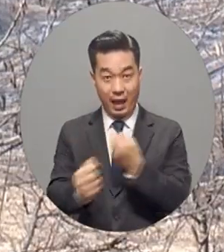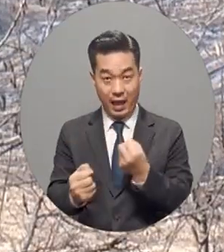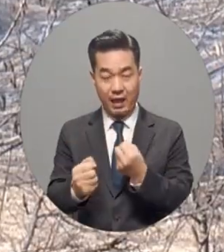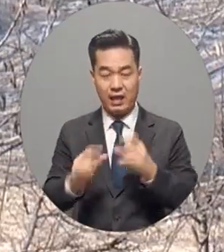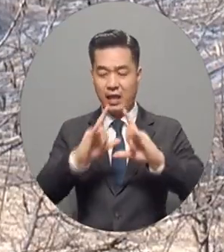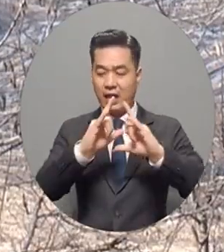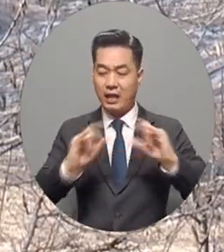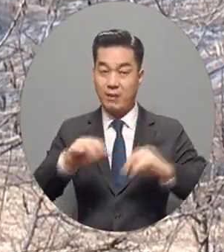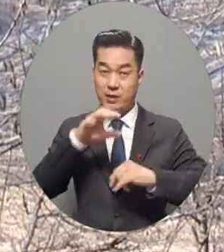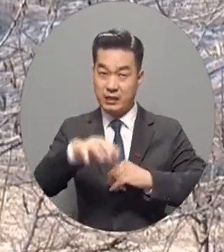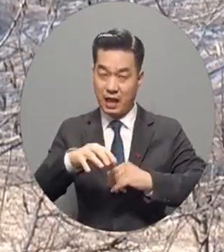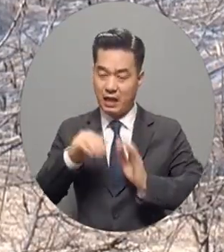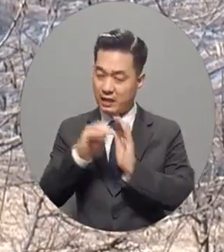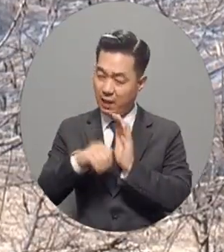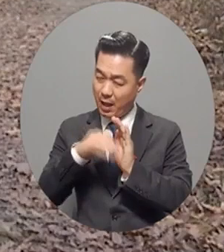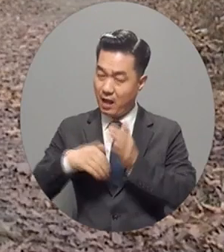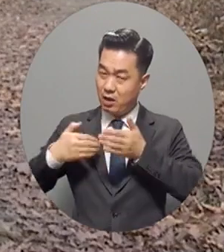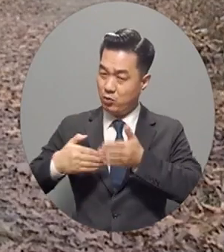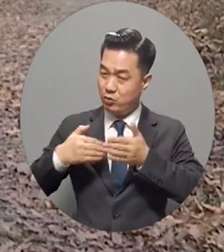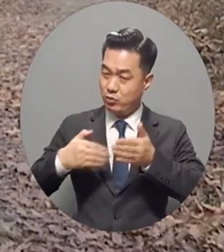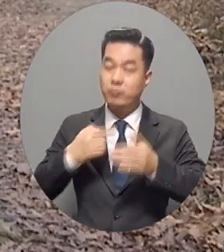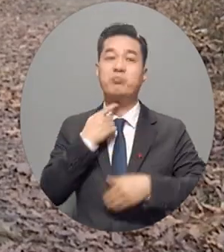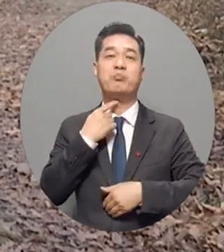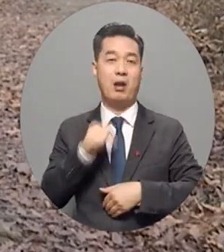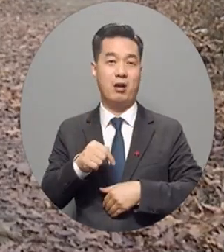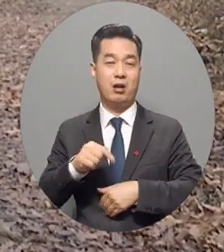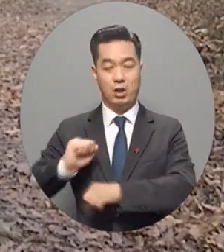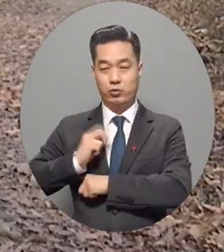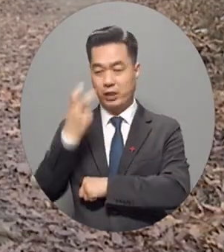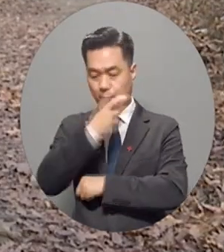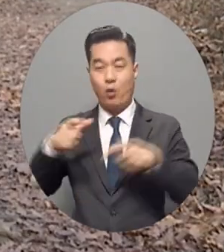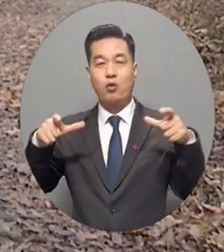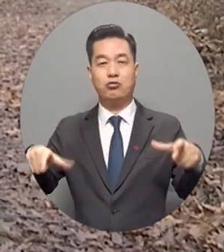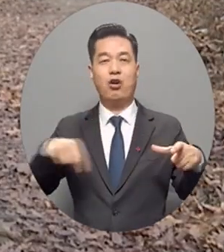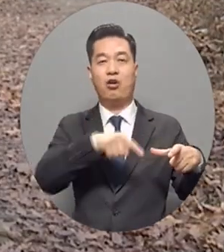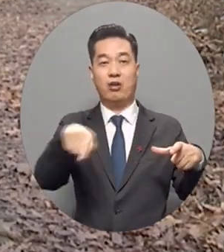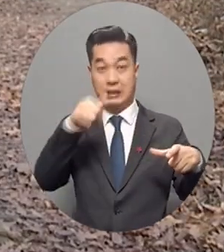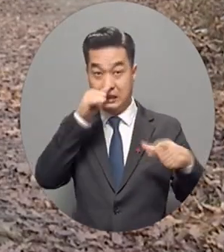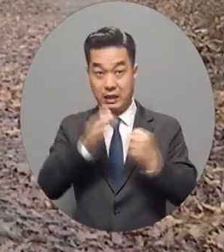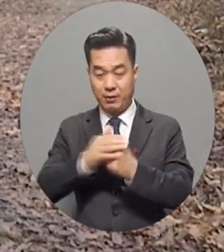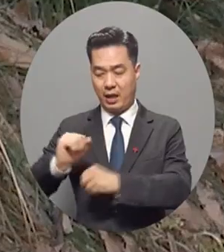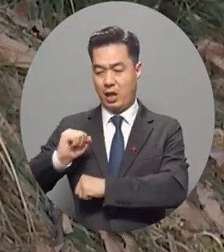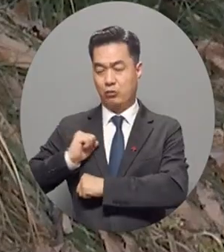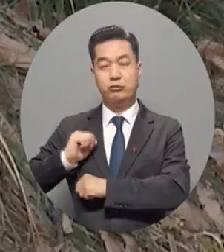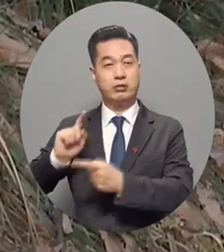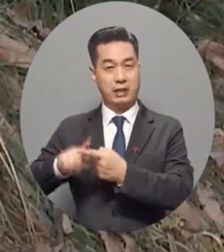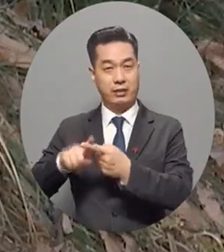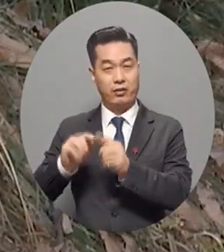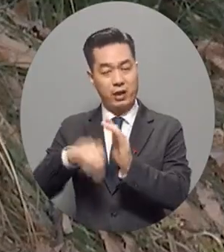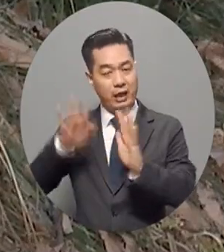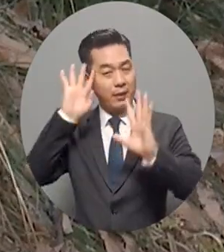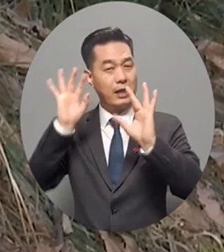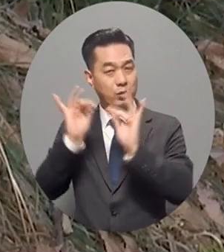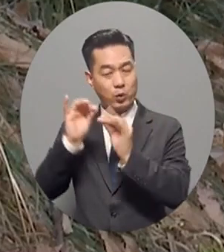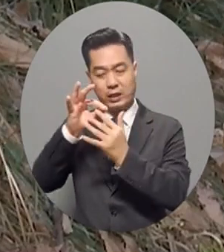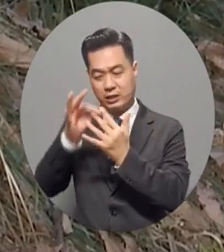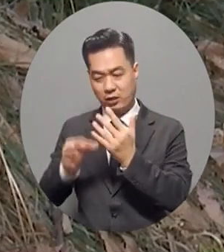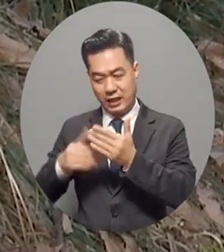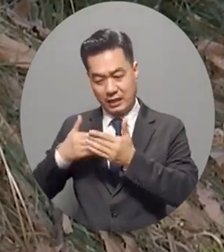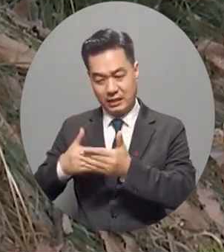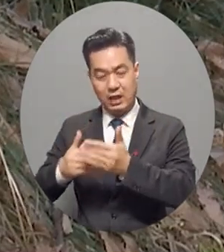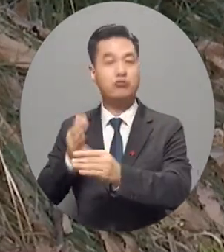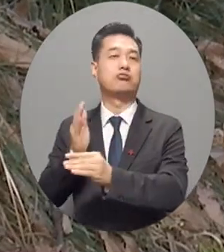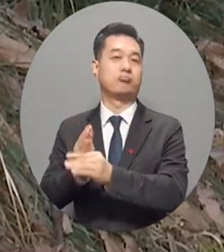개발을 추진하던 곳이었습니다. 군사보호구역에 위치한 만큼 군 당국을 상대로 개발 동의 절차도 진행하던